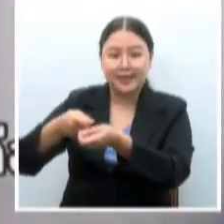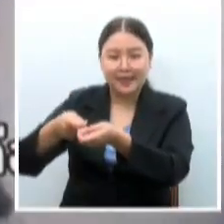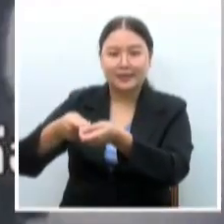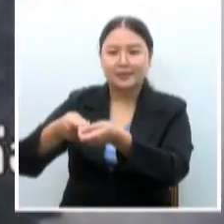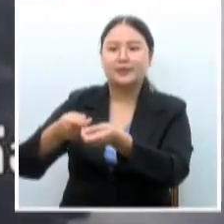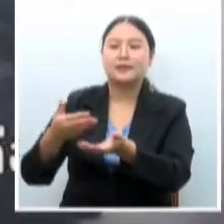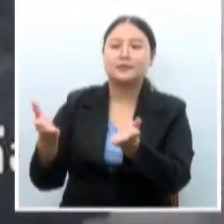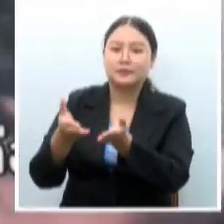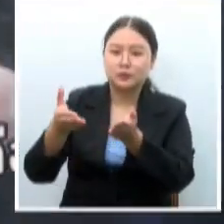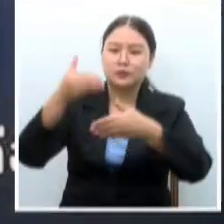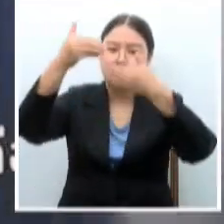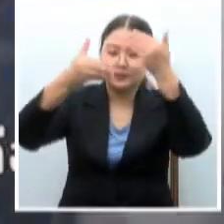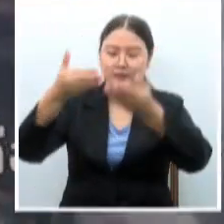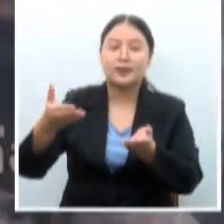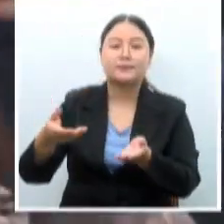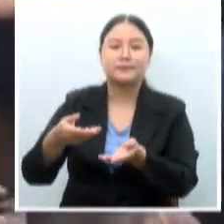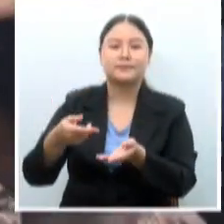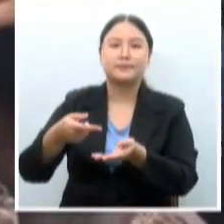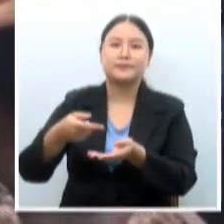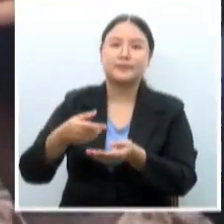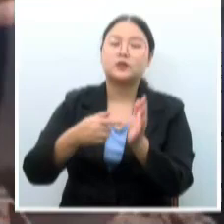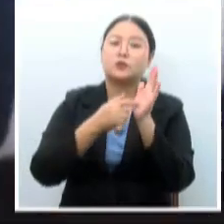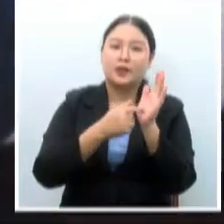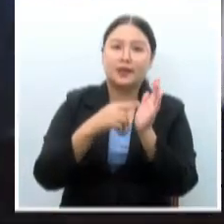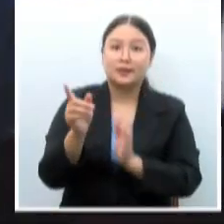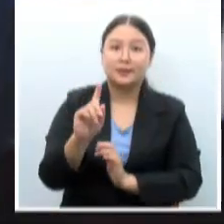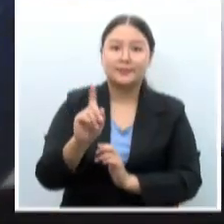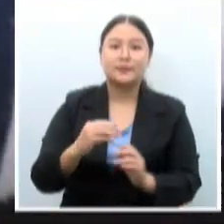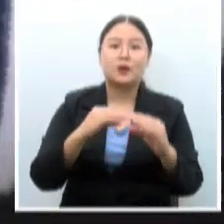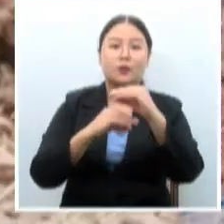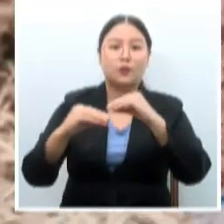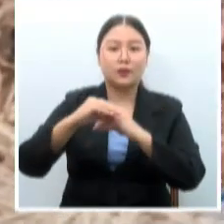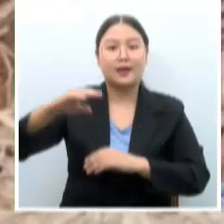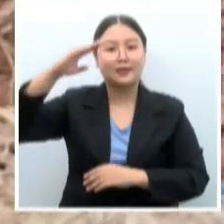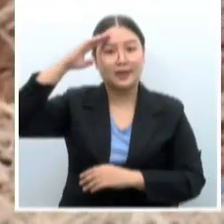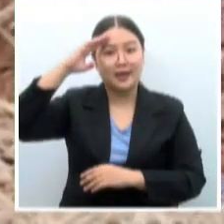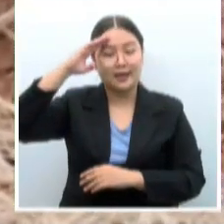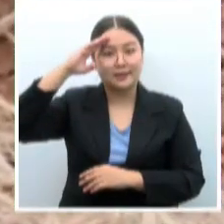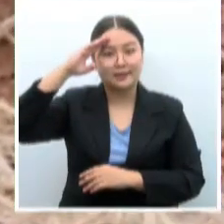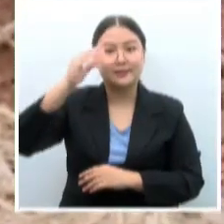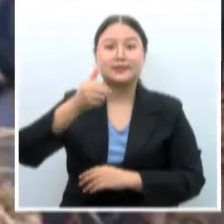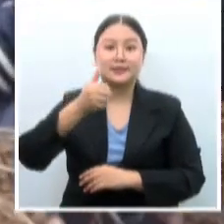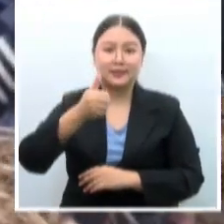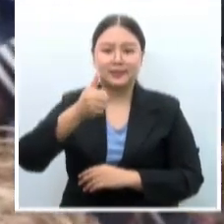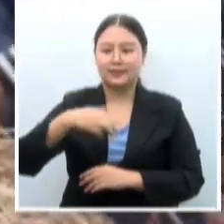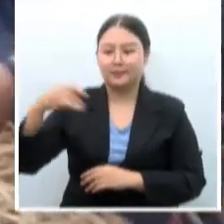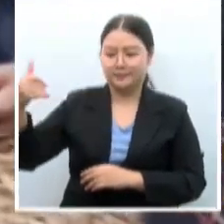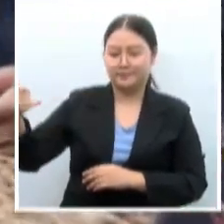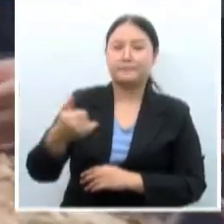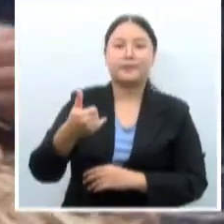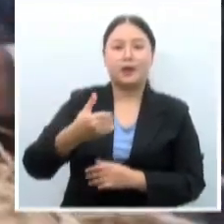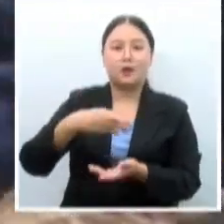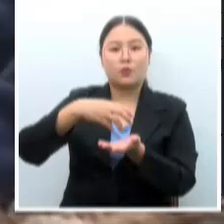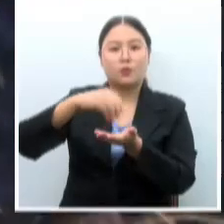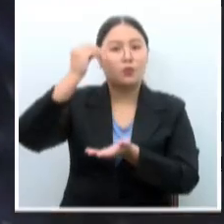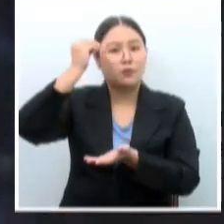นุนด้านกิจกรรมเกษตรของโรงเรียนเช่นโครงการทหารพันดีได้เข้ามาให้ความรู้นักเ